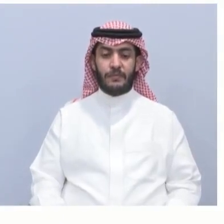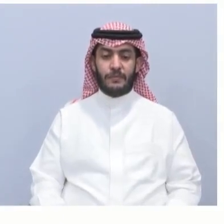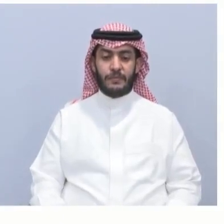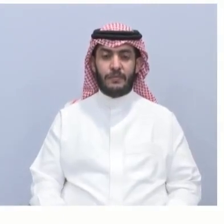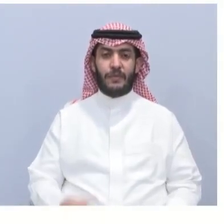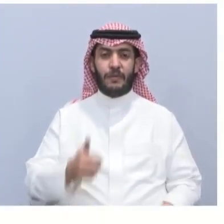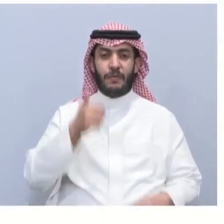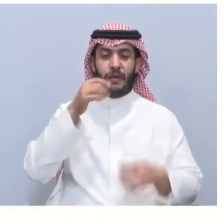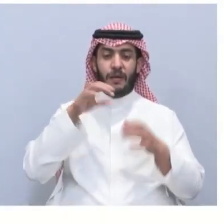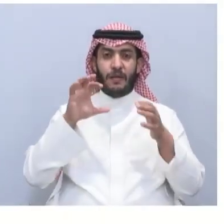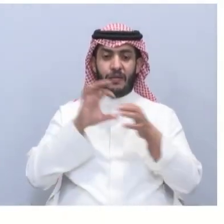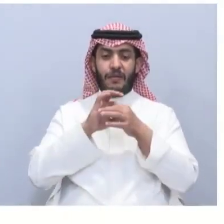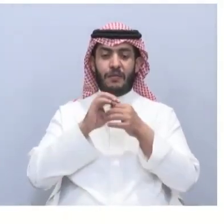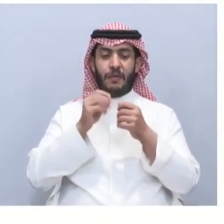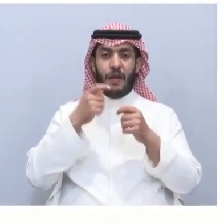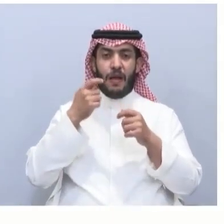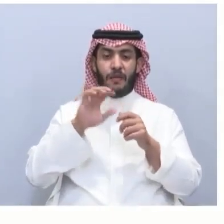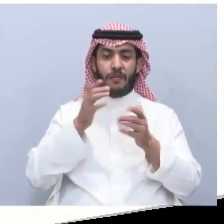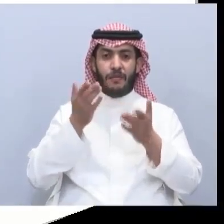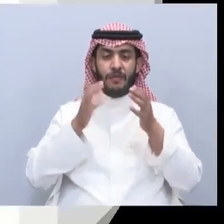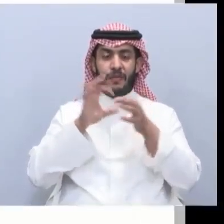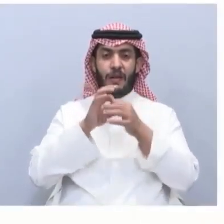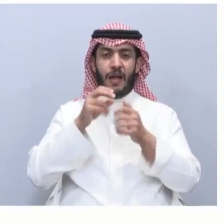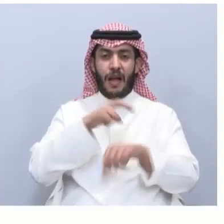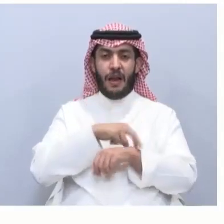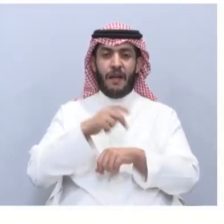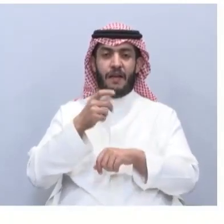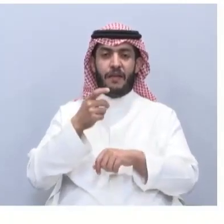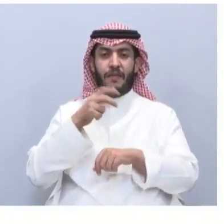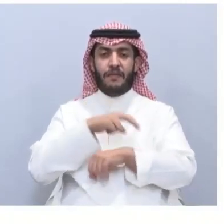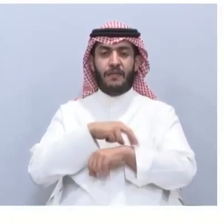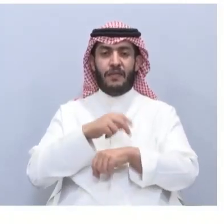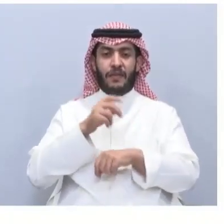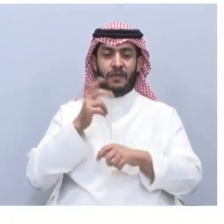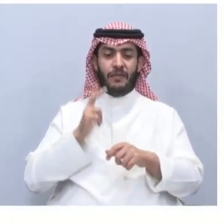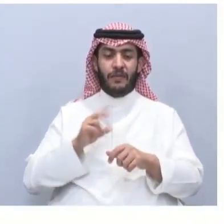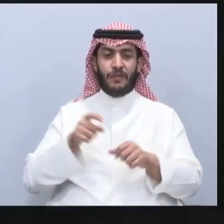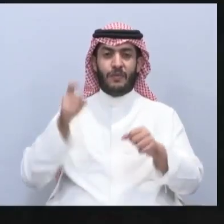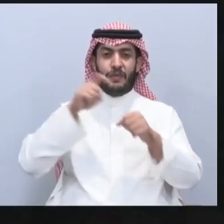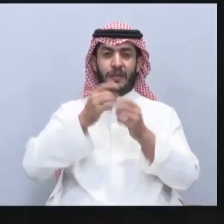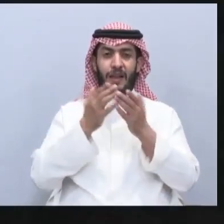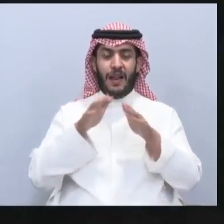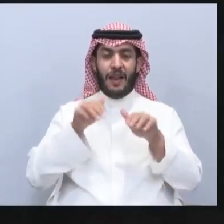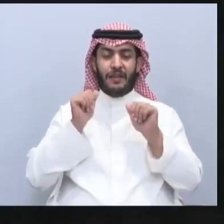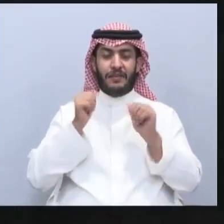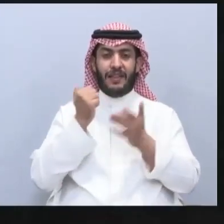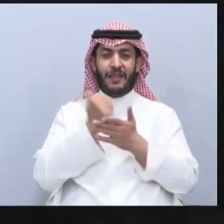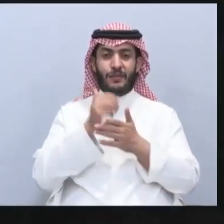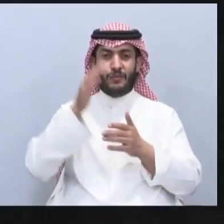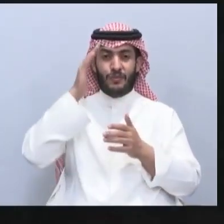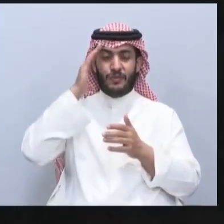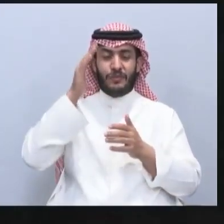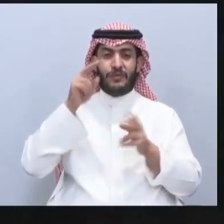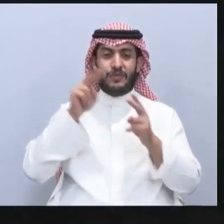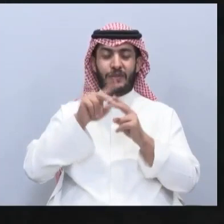اذا تحقيقا للتكافل بين الاغنياء والفقراء الى هنا نكون قد وصلنا الى ختام درسنا شكرا